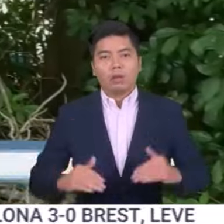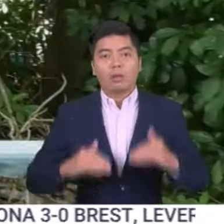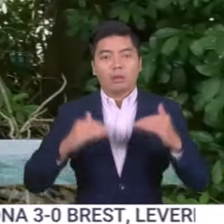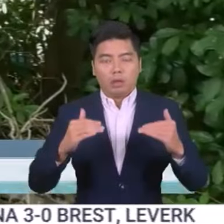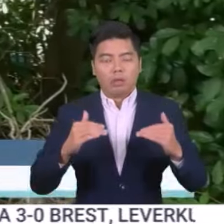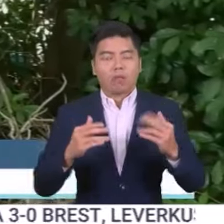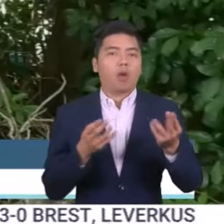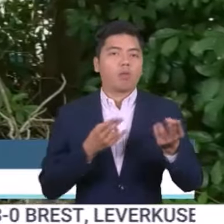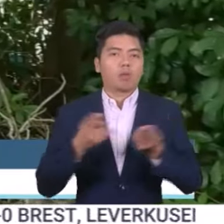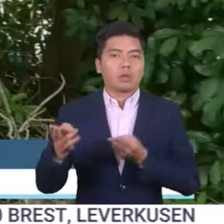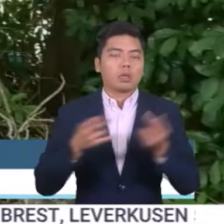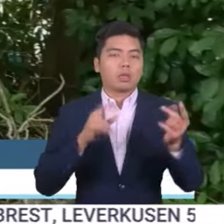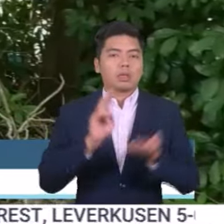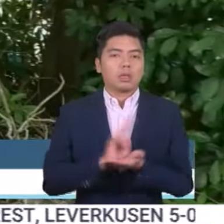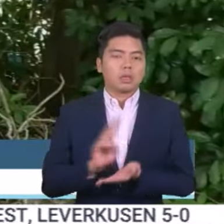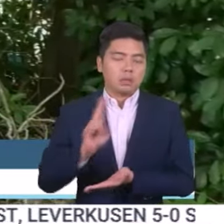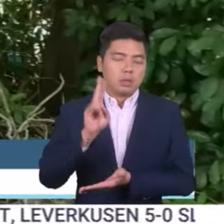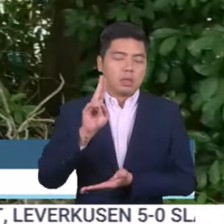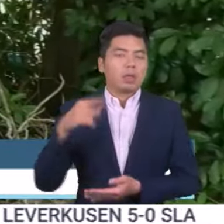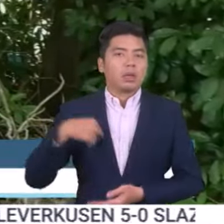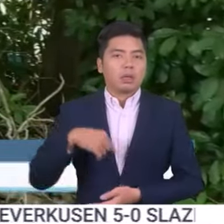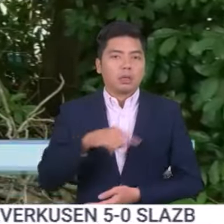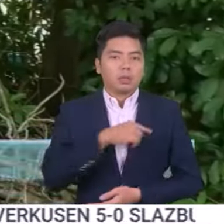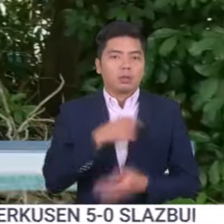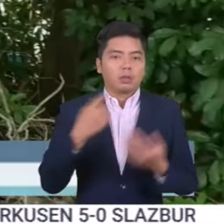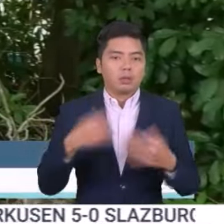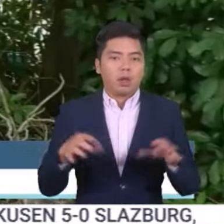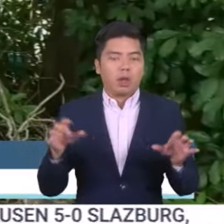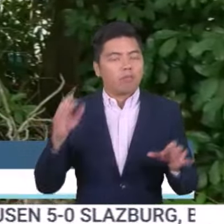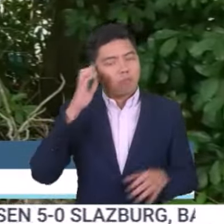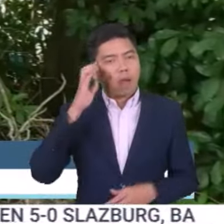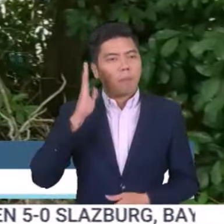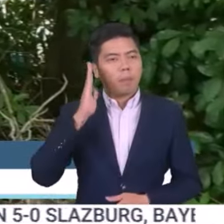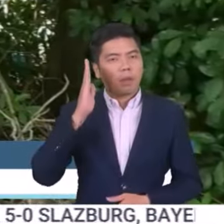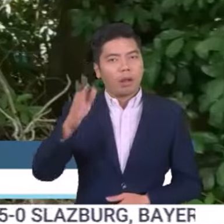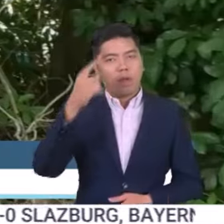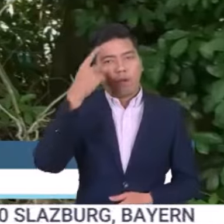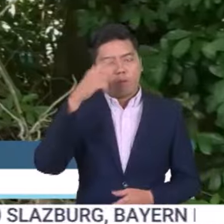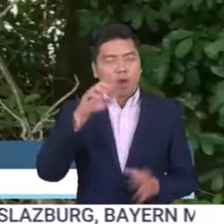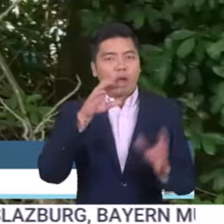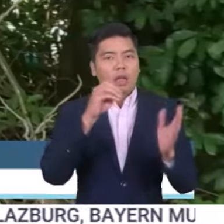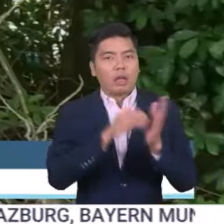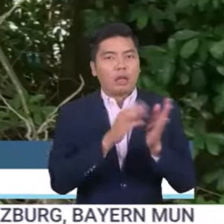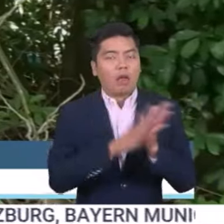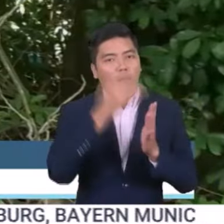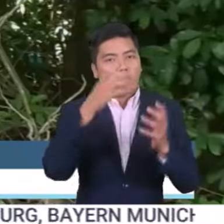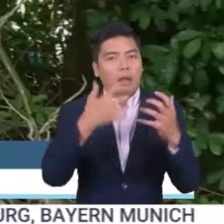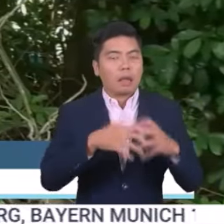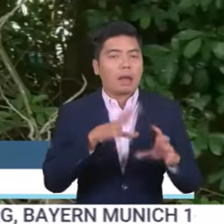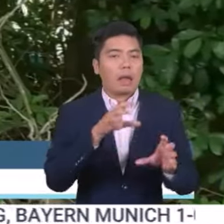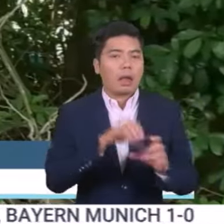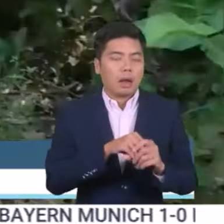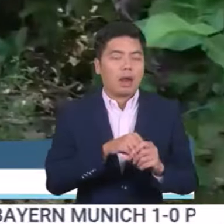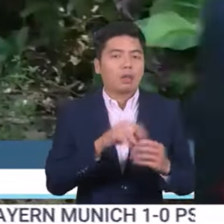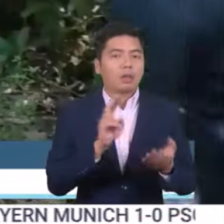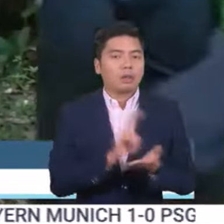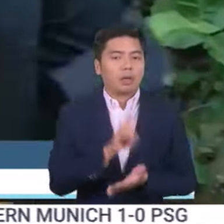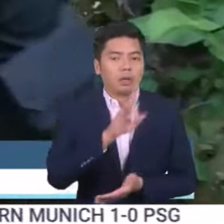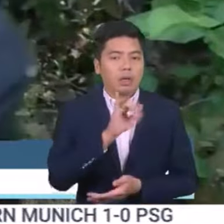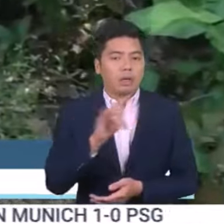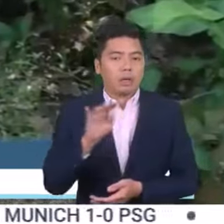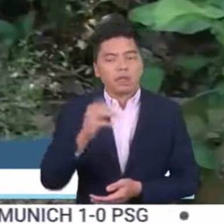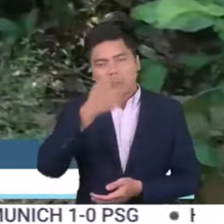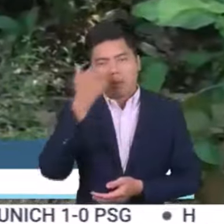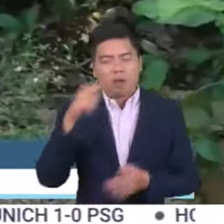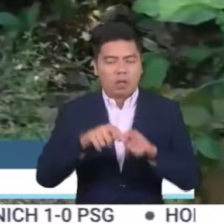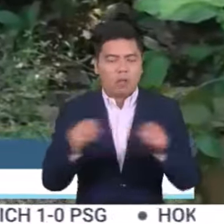universiti, kita mengambil inisiatif untuk menggazetkanlah hutan simpan yang ada di UiTM Perak, walaupun sebenarnya tidaklah terlalu